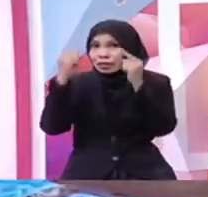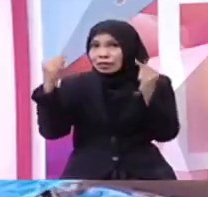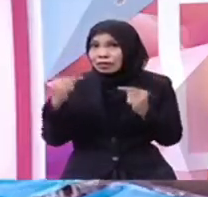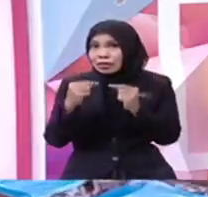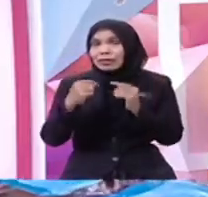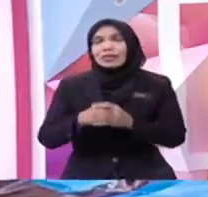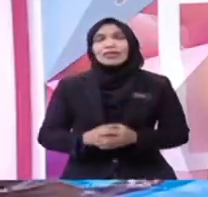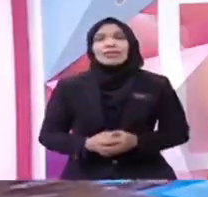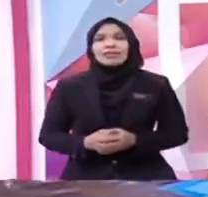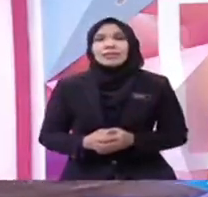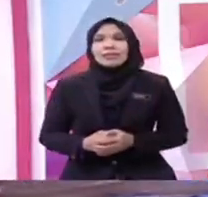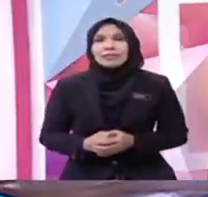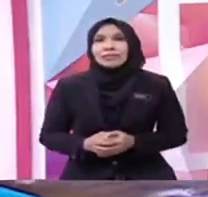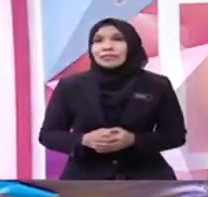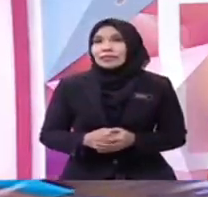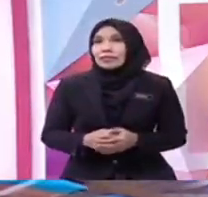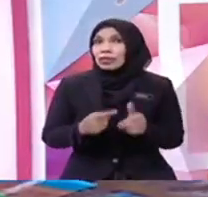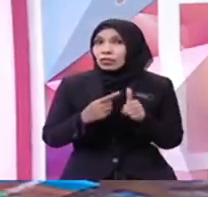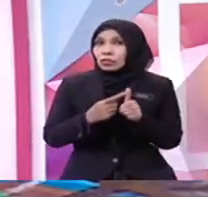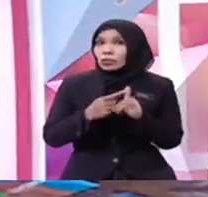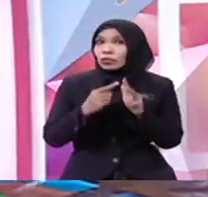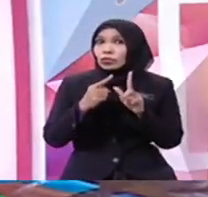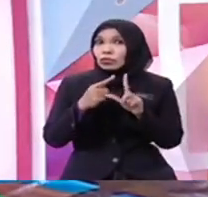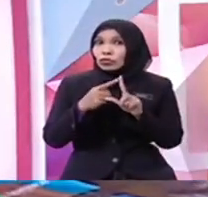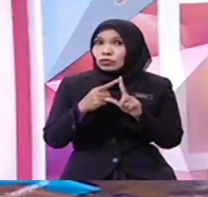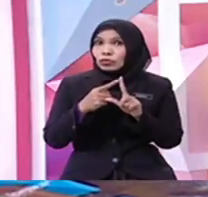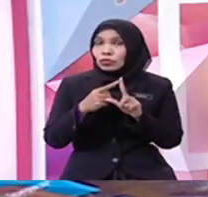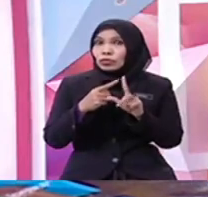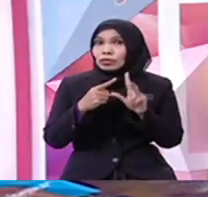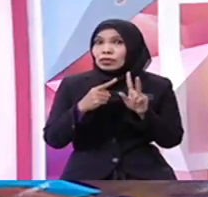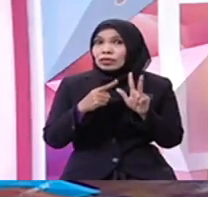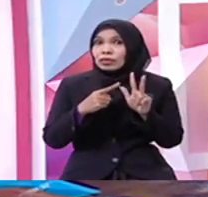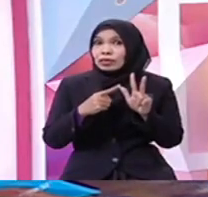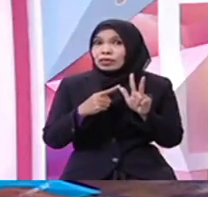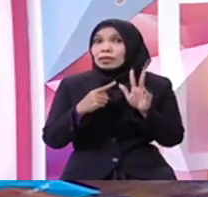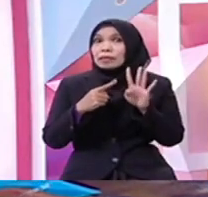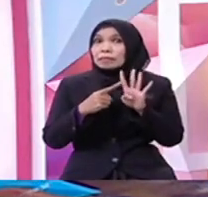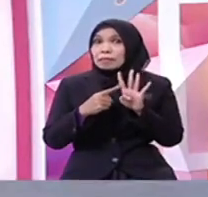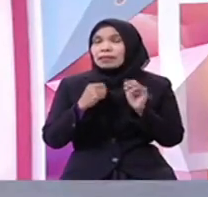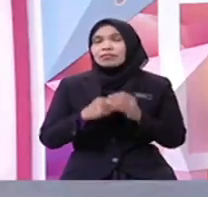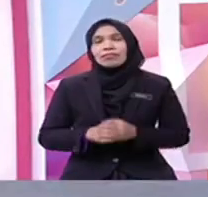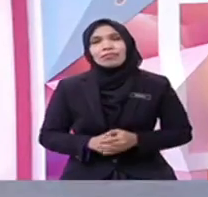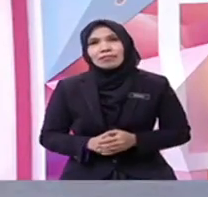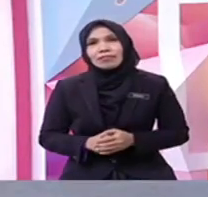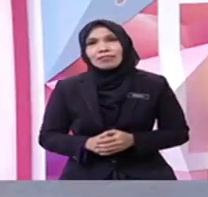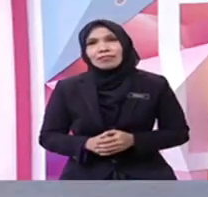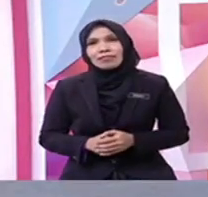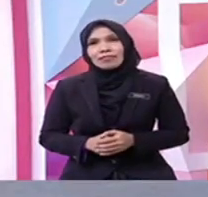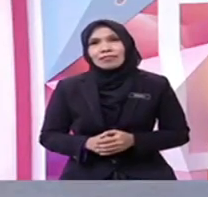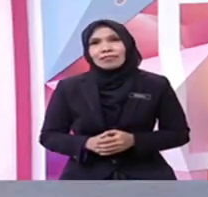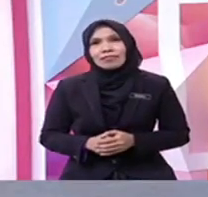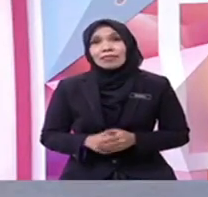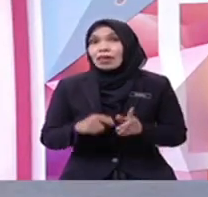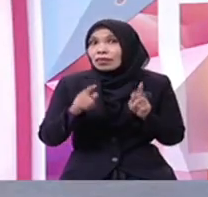334 Oke sekarang aja projam.id lompat baca Goblin